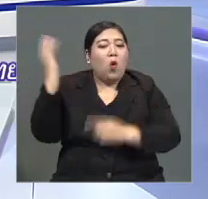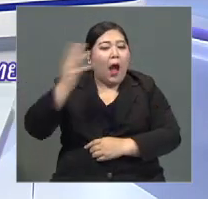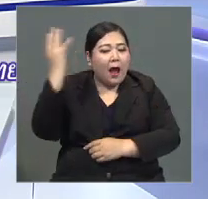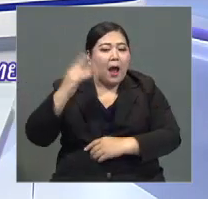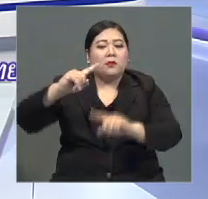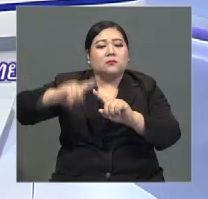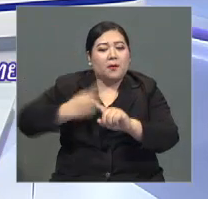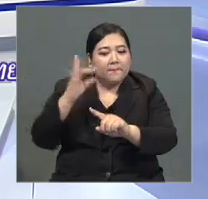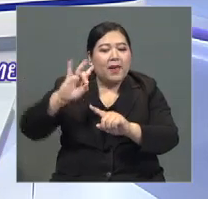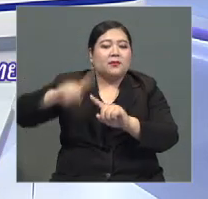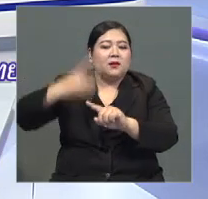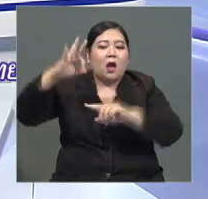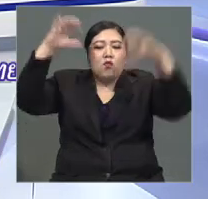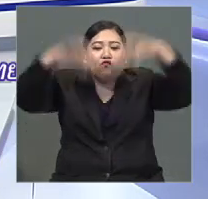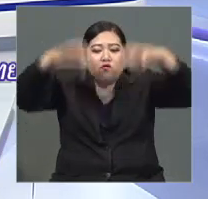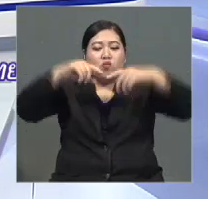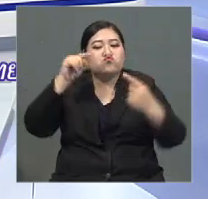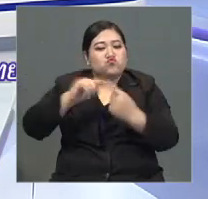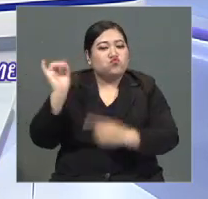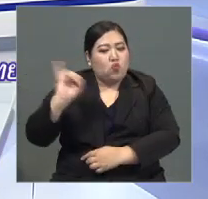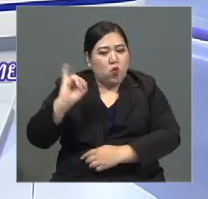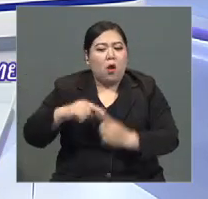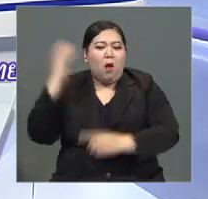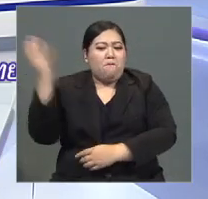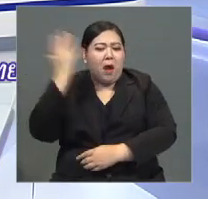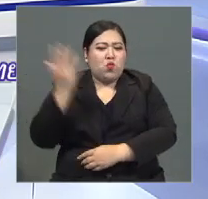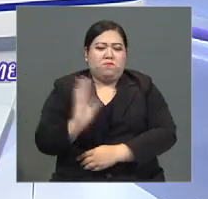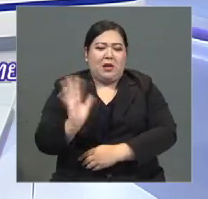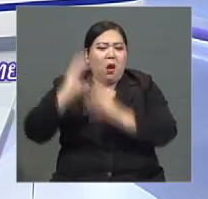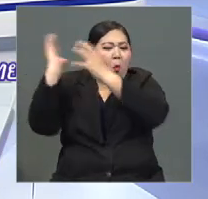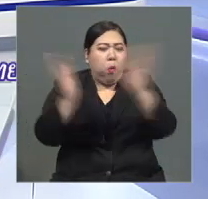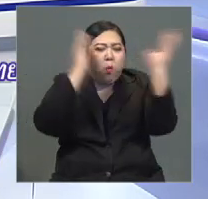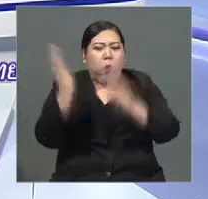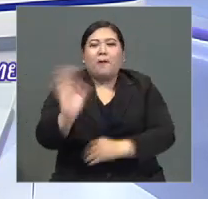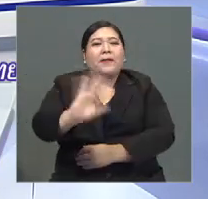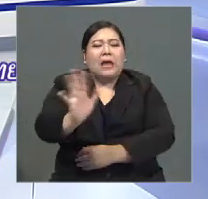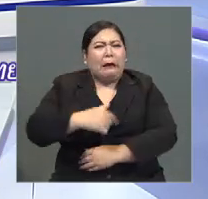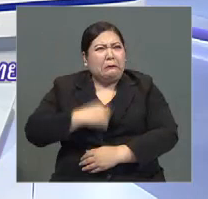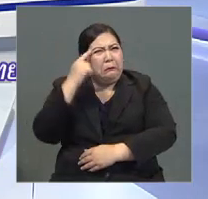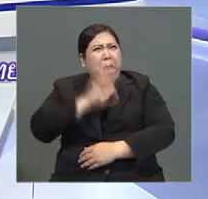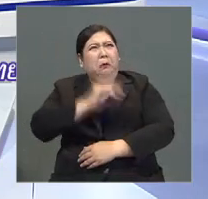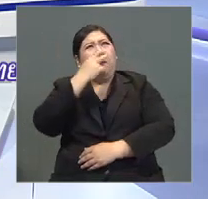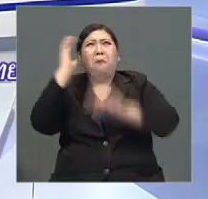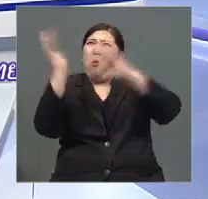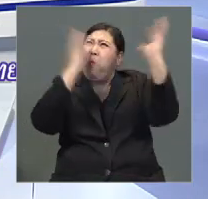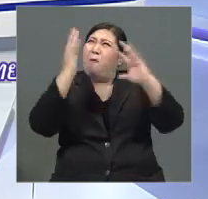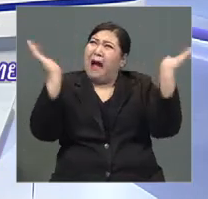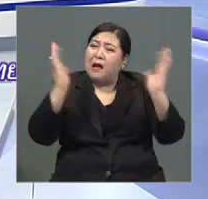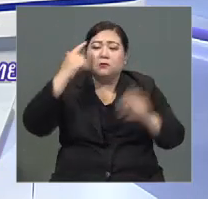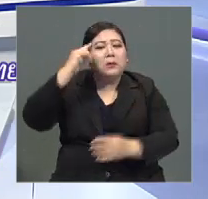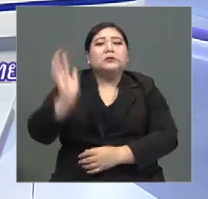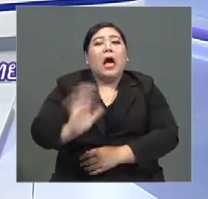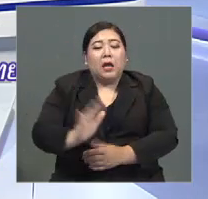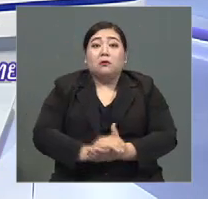ู ไม่ใช่เรื่องของอิทธพลของพยุอยากให้ท่านย้ำกนอีกครั้งว่า๊ะ ตกแบบนี้เนี่ย จริง ๆ แล้วเป็นเรื่องปกติหอเปหคะ